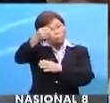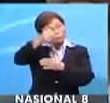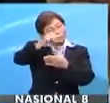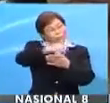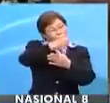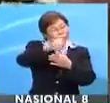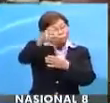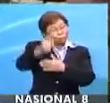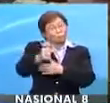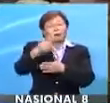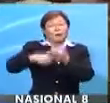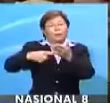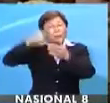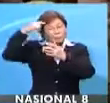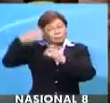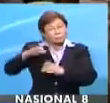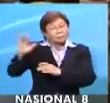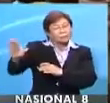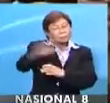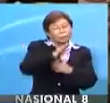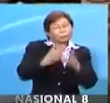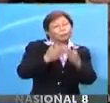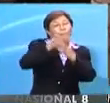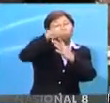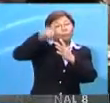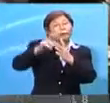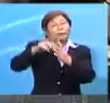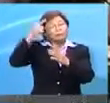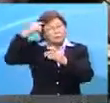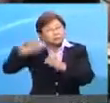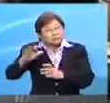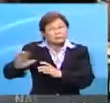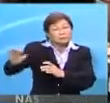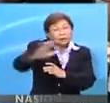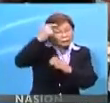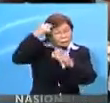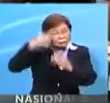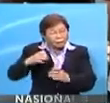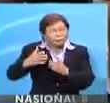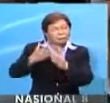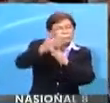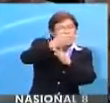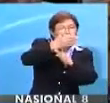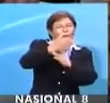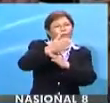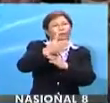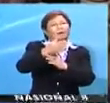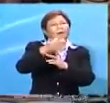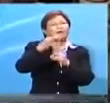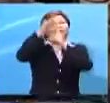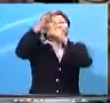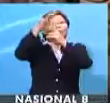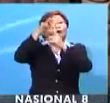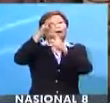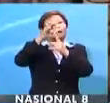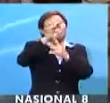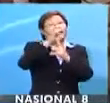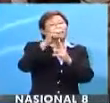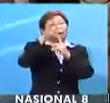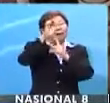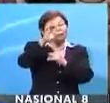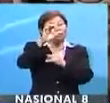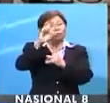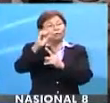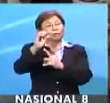and of course, whatever decision we make have to go through the what we call the extraordinary general meeting, which is decided